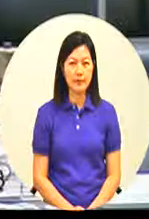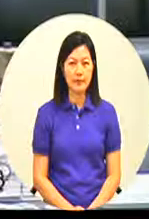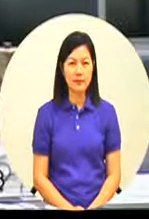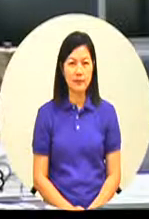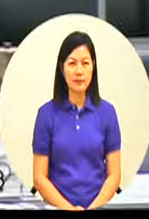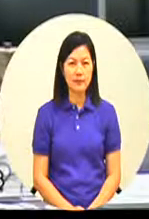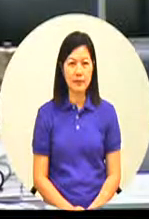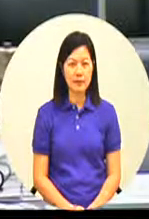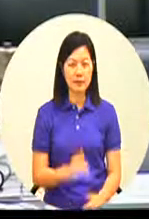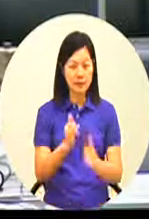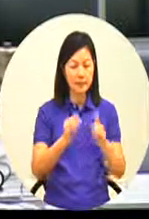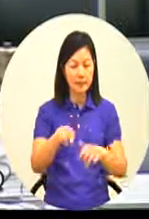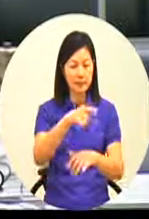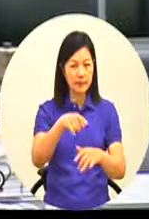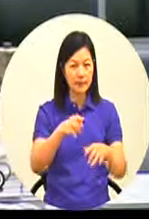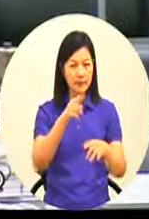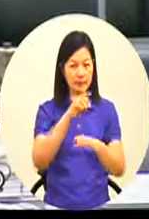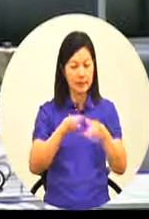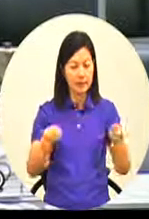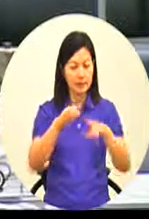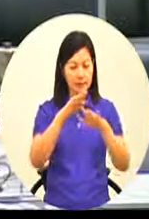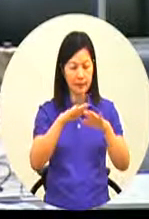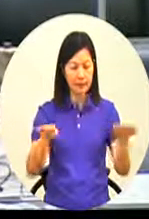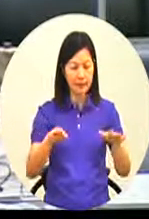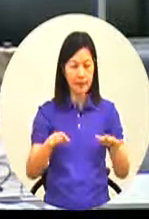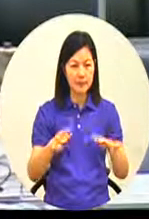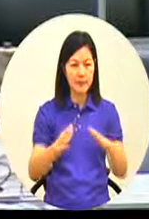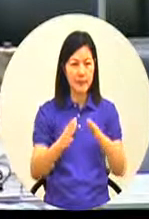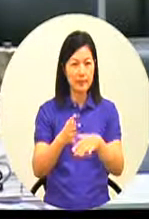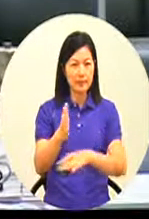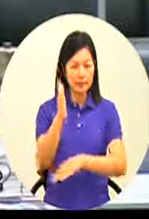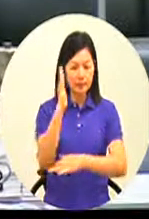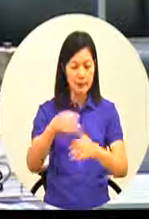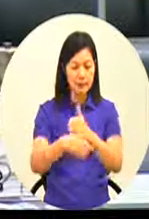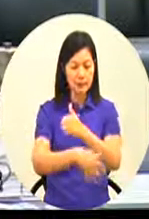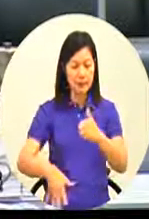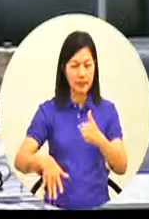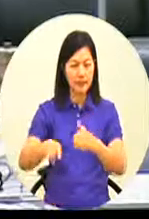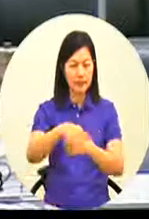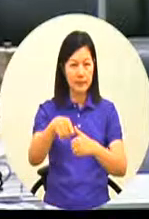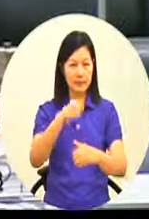市民朋友大家平安，市府的团队大家好。